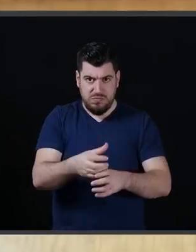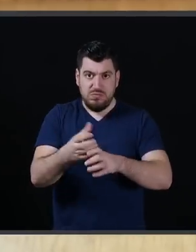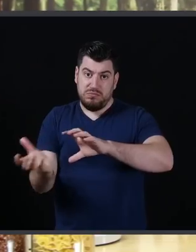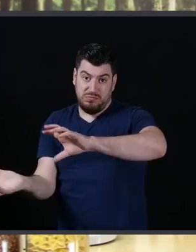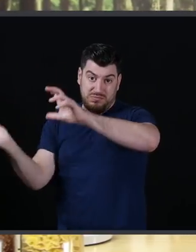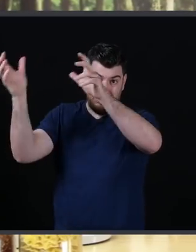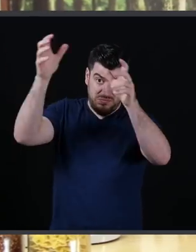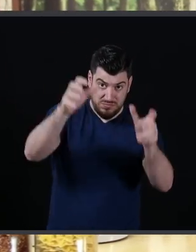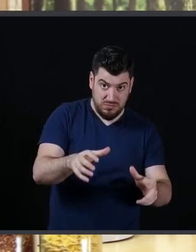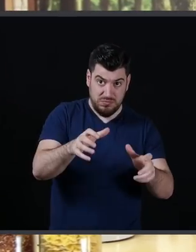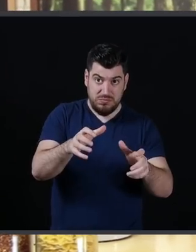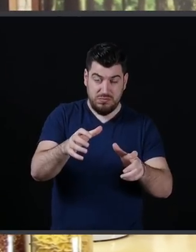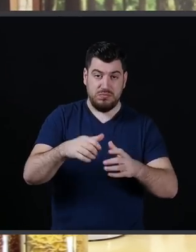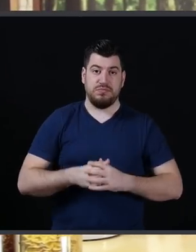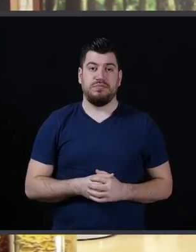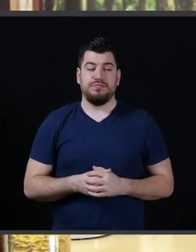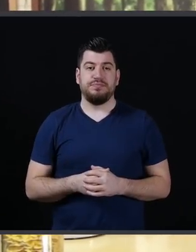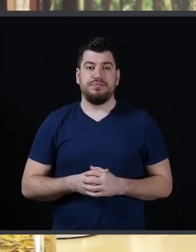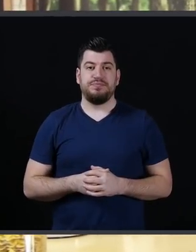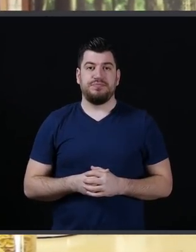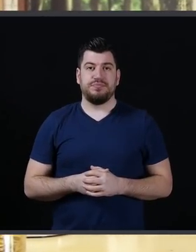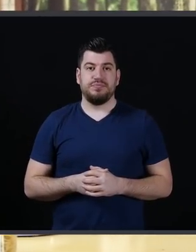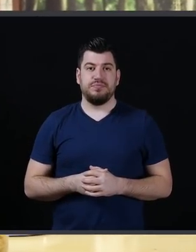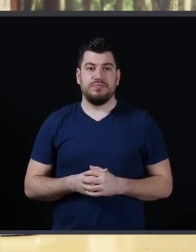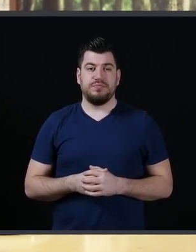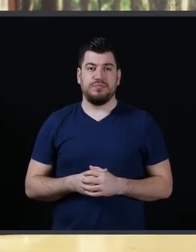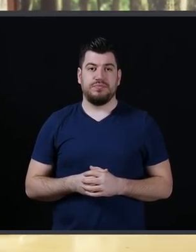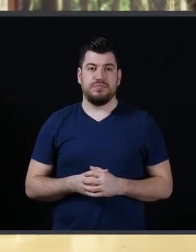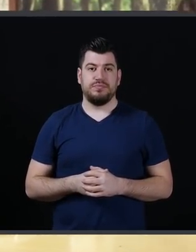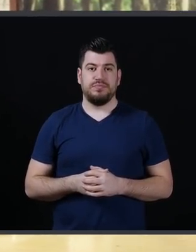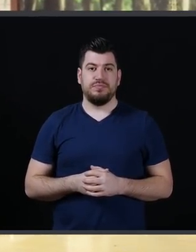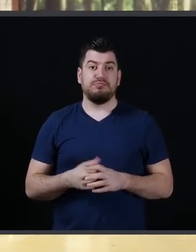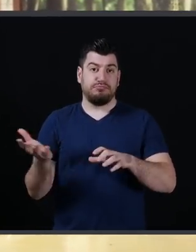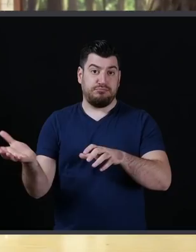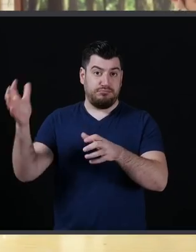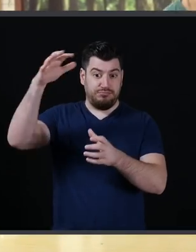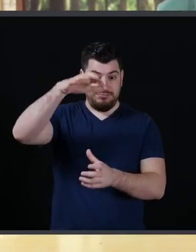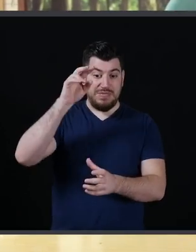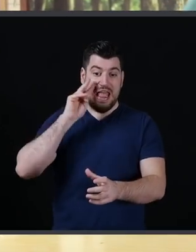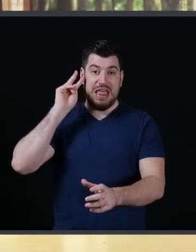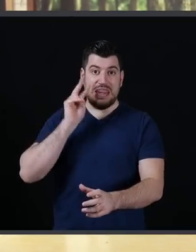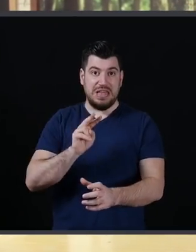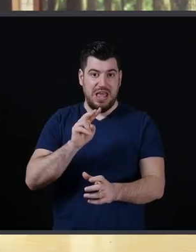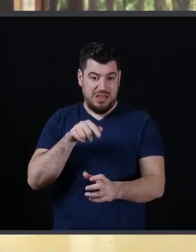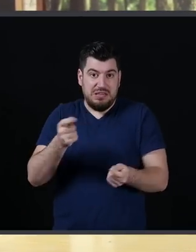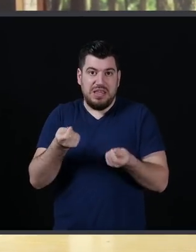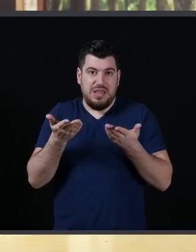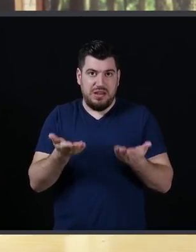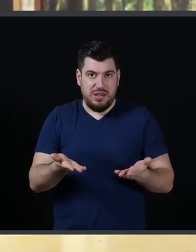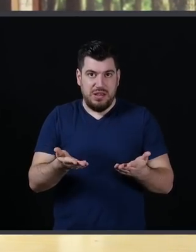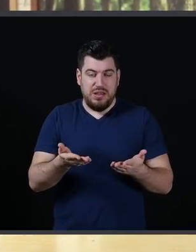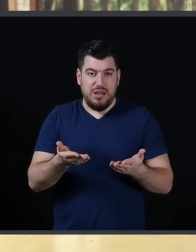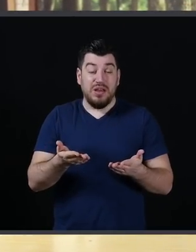κοιτάξτε εδώ τώρα τι γίνεται Ακριβώς,